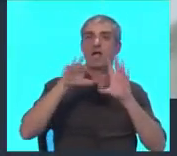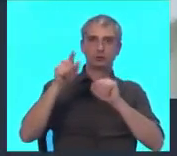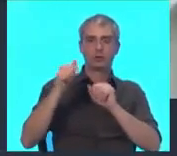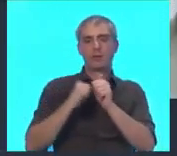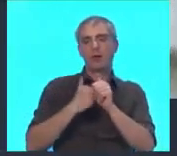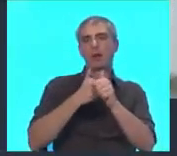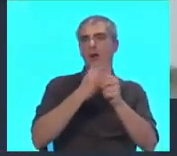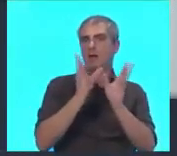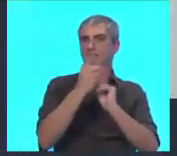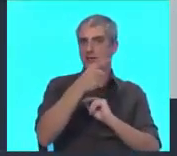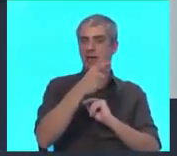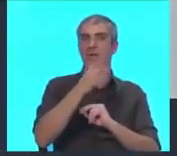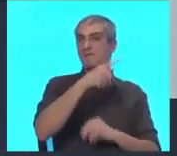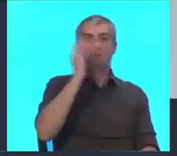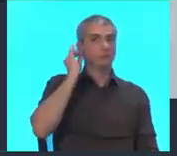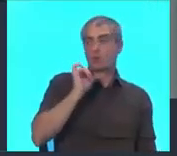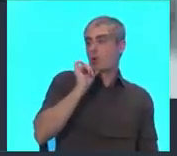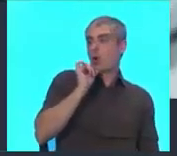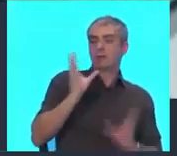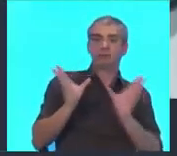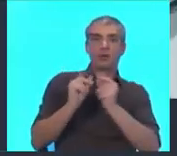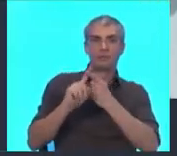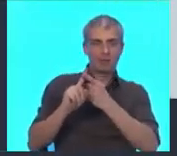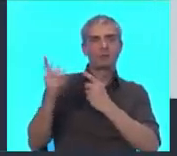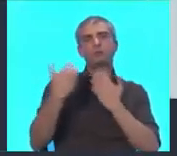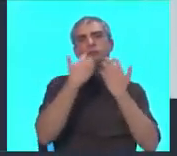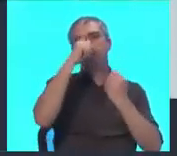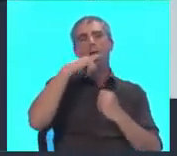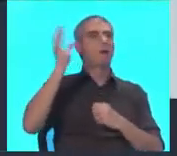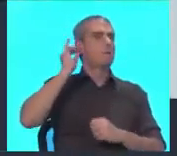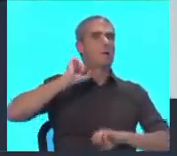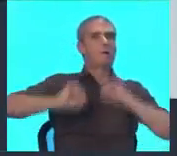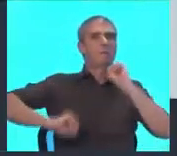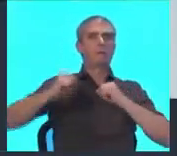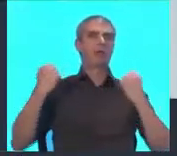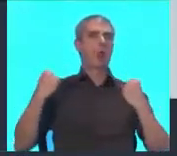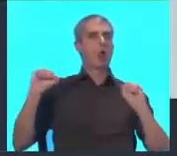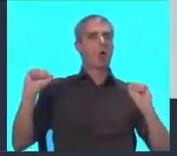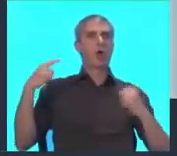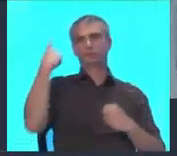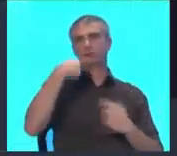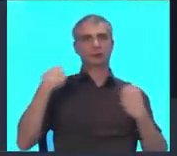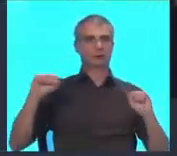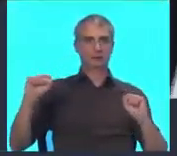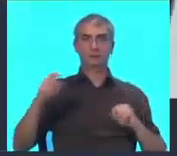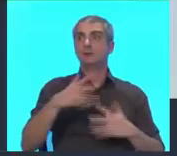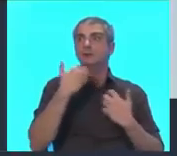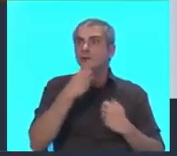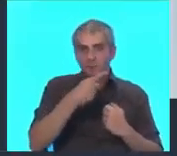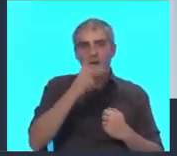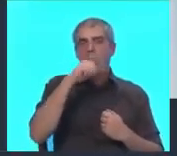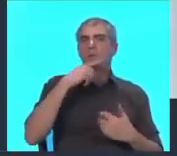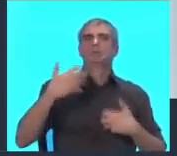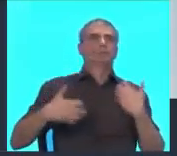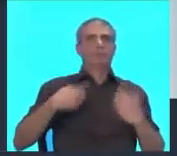אחריה, ואולם כשסרבה להיות עמו סיפר לאביה על התנהגותה החופשית מדי לטענתו. סיפוריו כך נראה לא מצאו